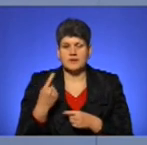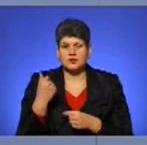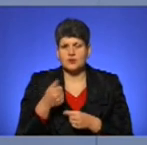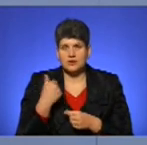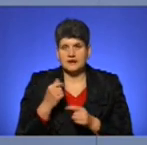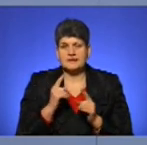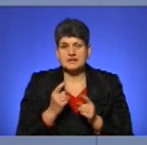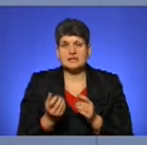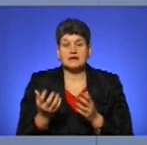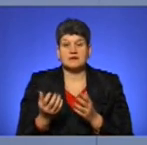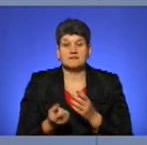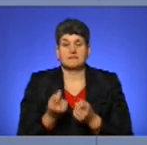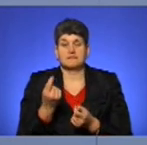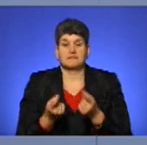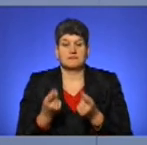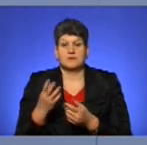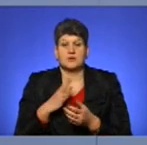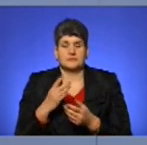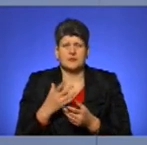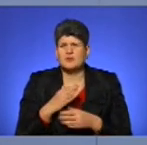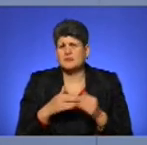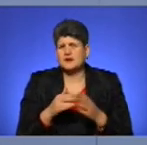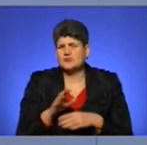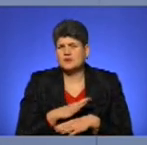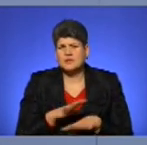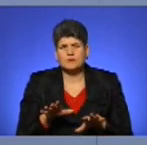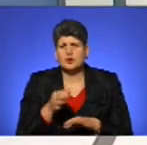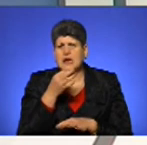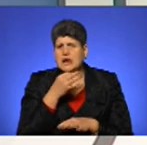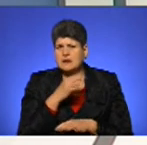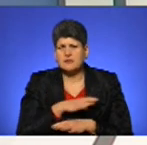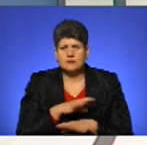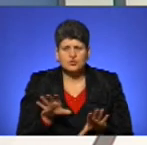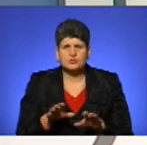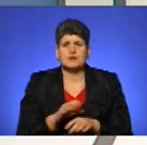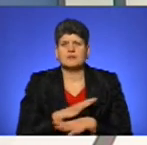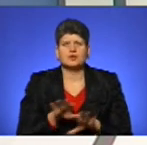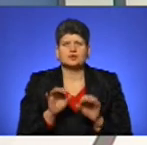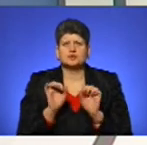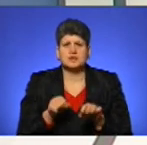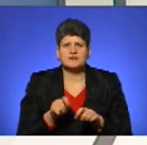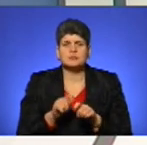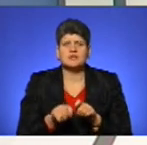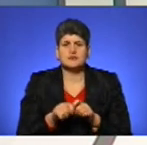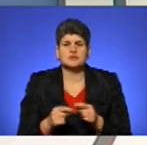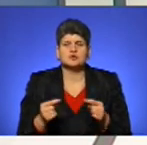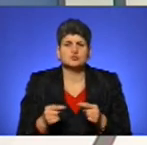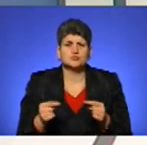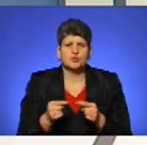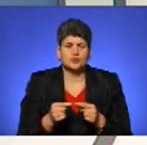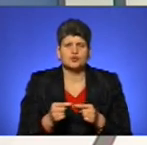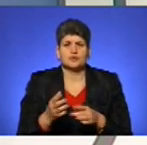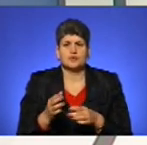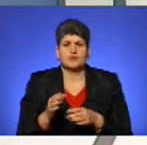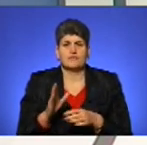тільки виявляли, і практично у нас не було ні ліків, ні можливості дослідити вірусну